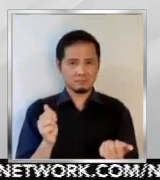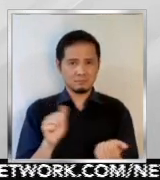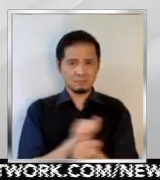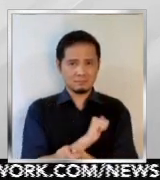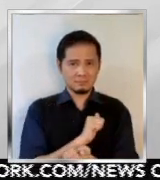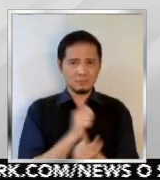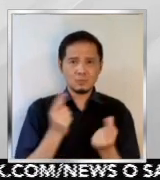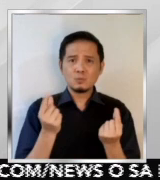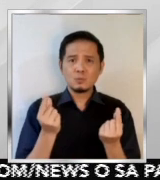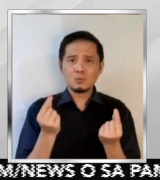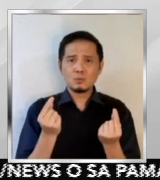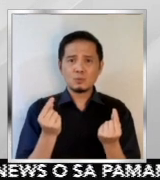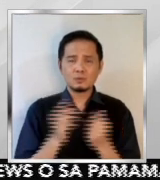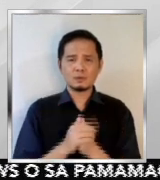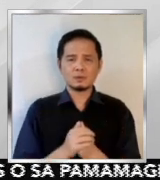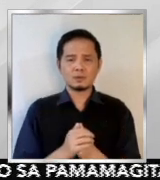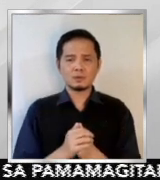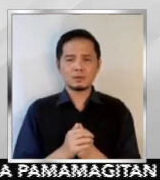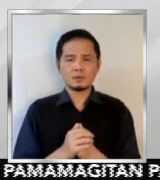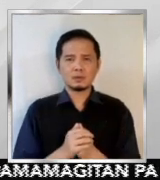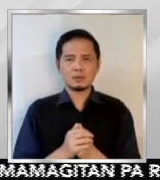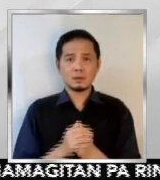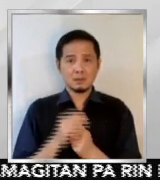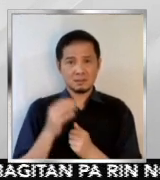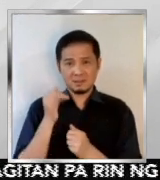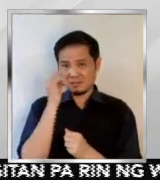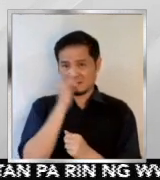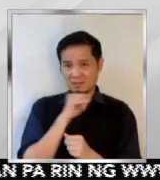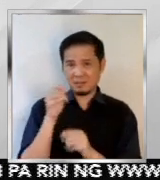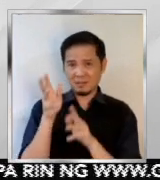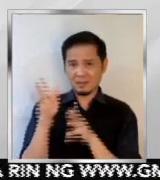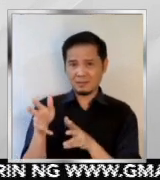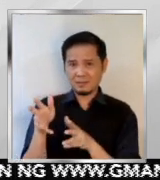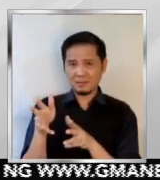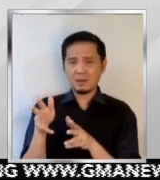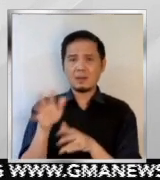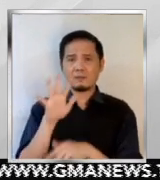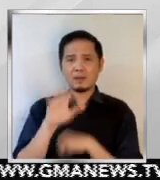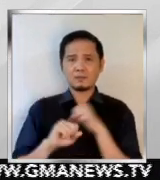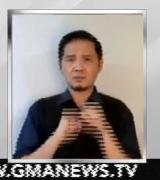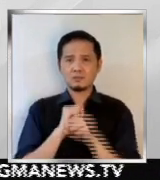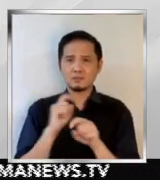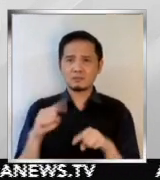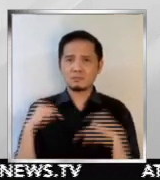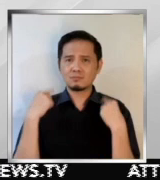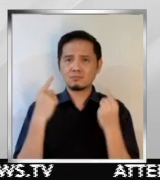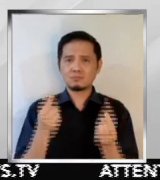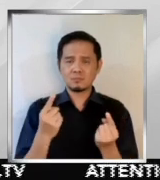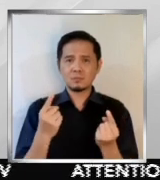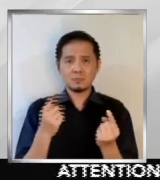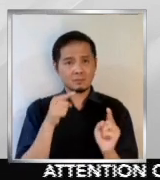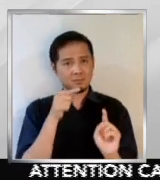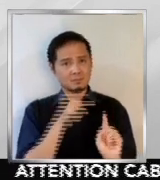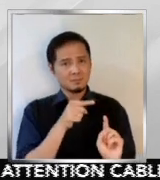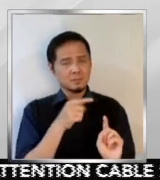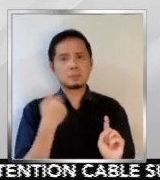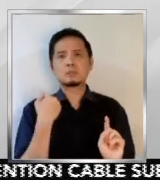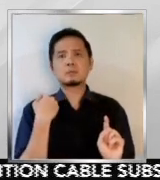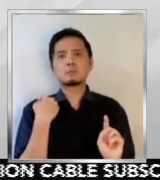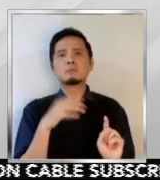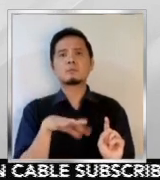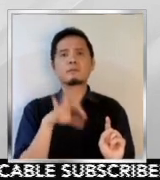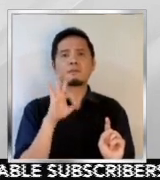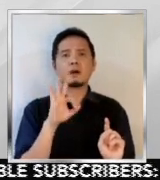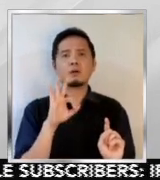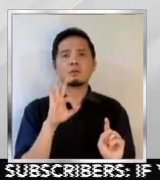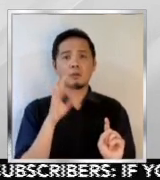pesos annually at after 5 years na nabayadan po ito, saka pa lang nila ito turn over